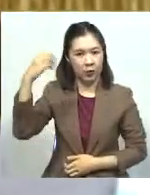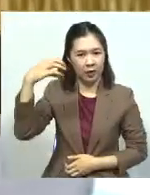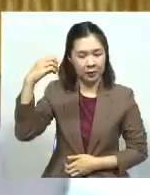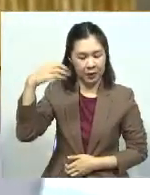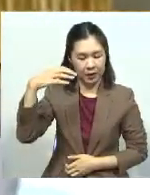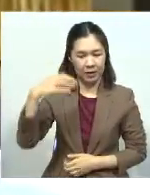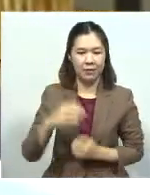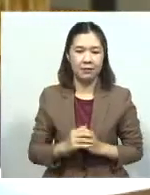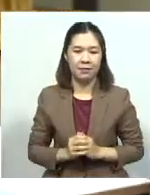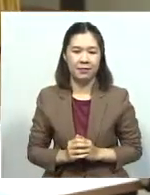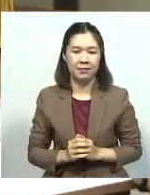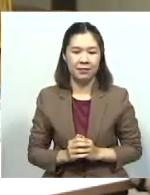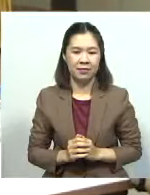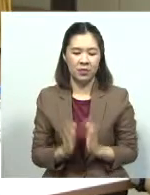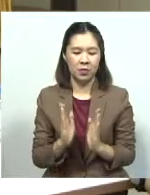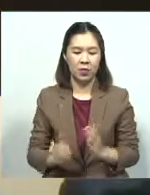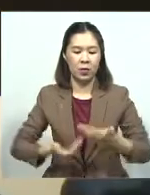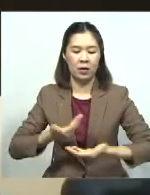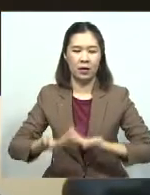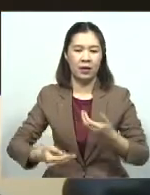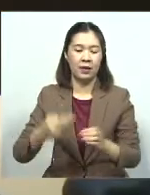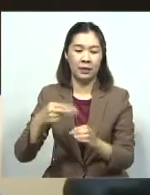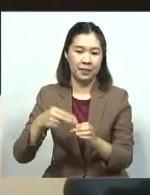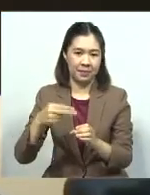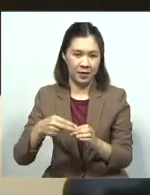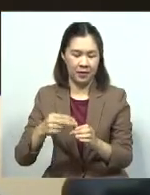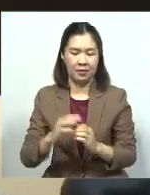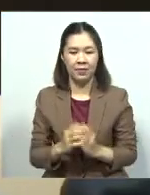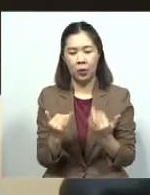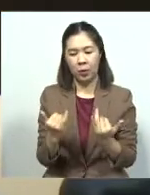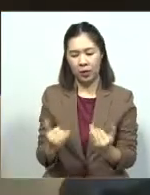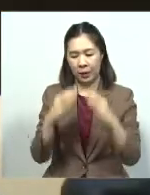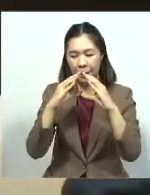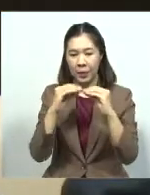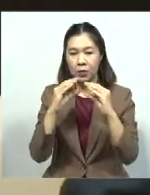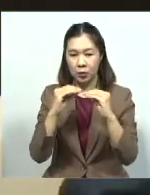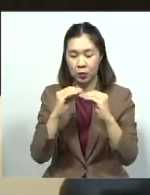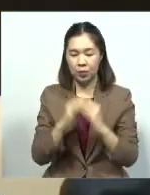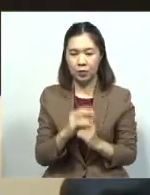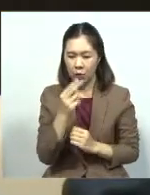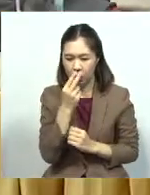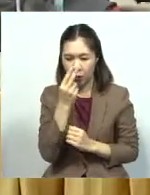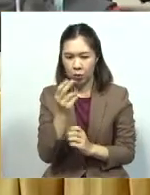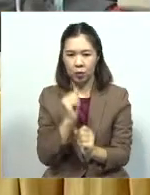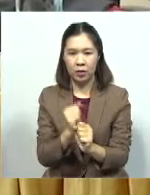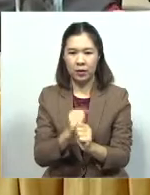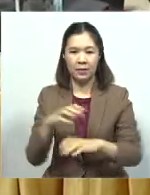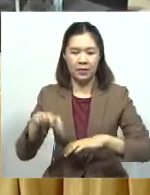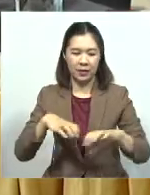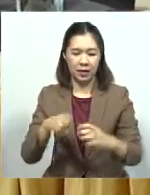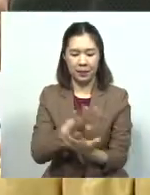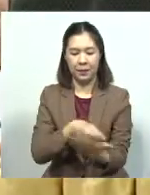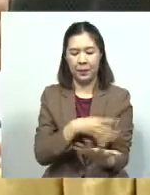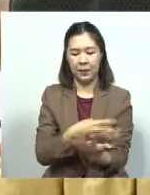ผลิตแห่งประเทศไทยผู้ค้าน้ำมันตามมาตรา7นะคะวันนี้มาประชุมกันก็เพื่อติดตามผลการดำเนินงานตามมาตรการ